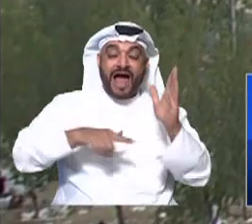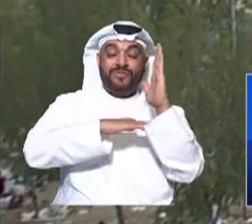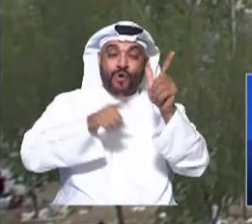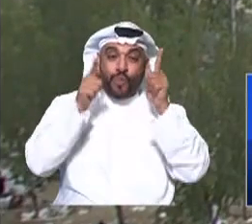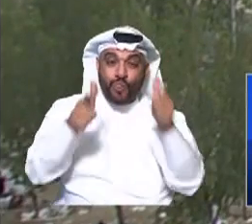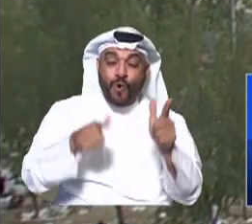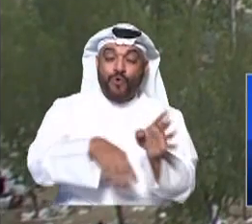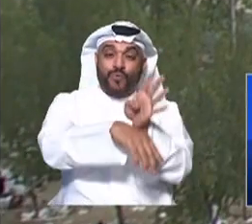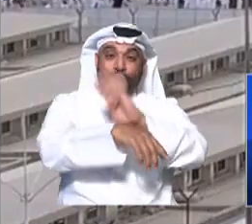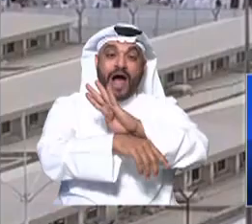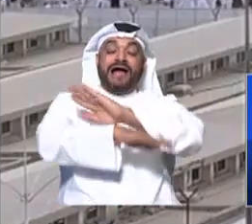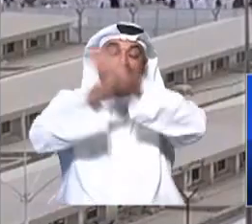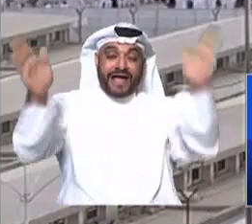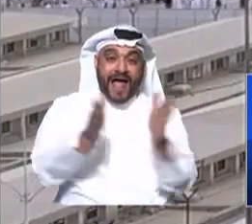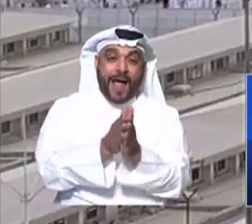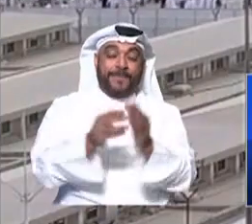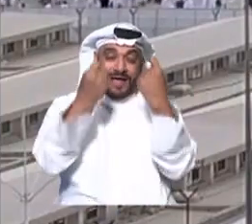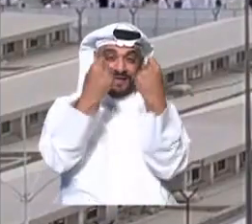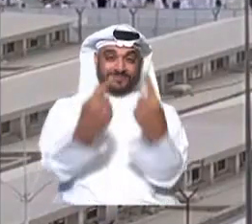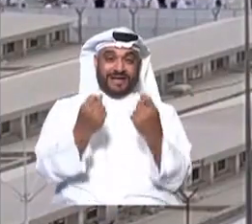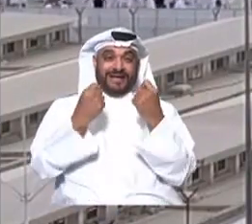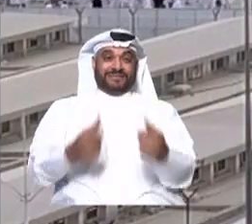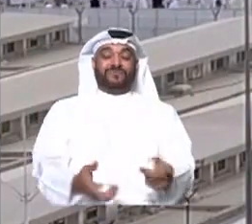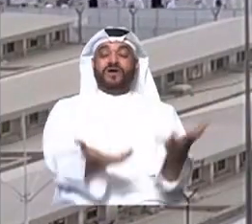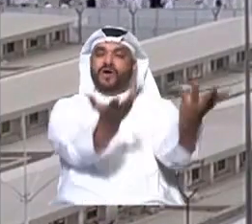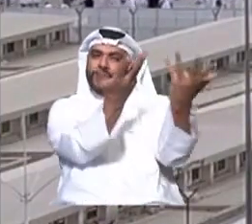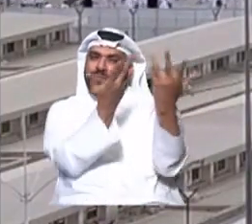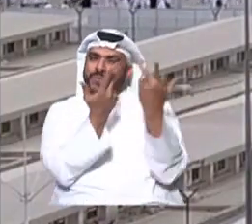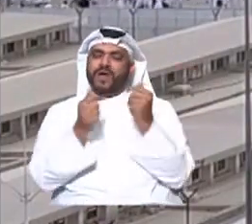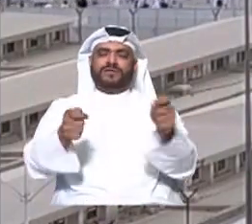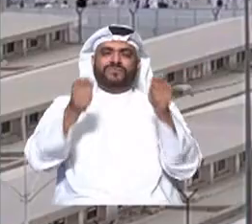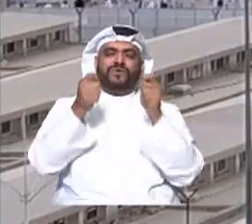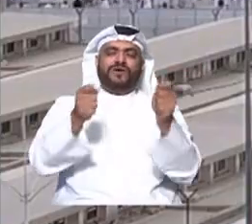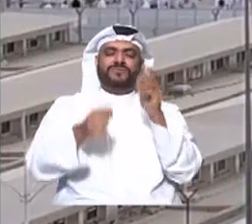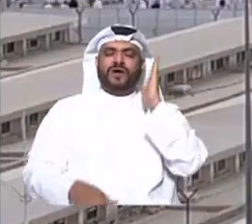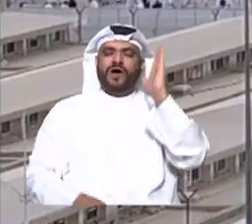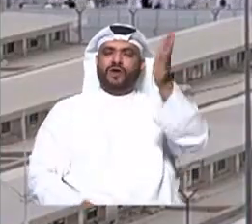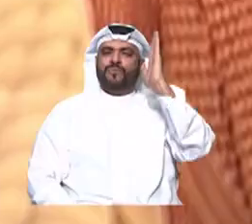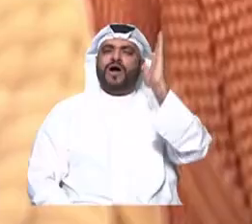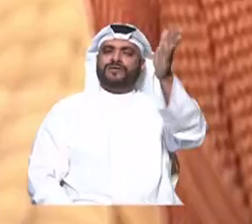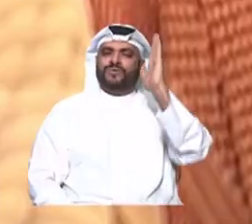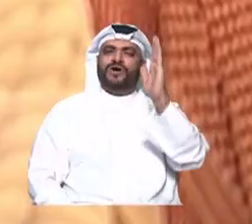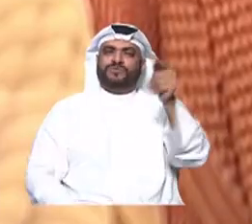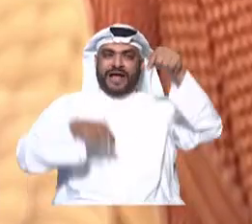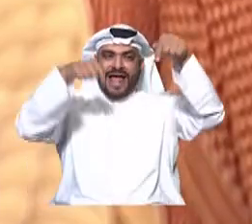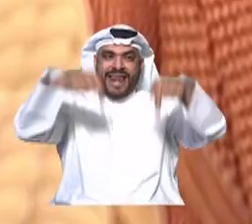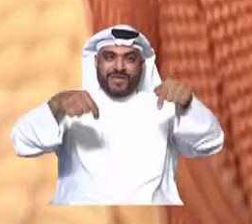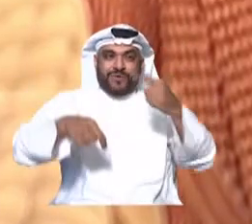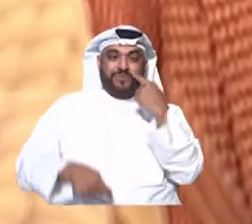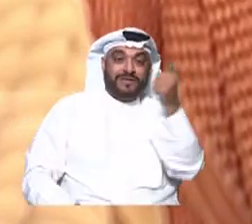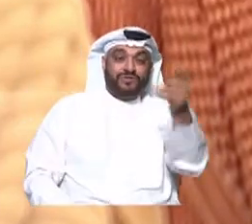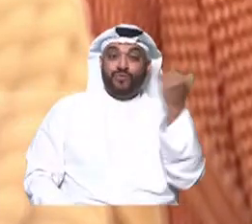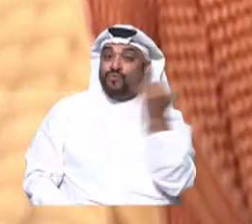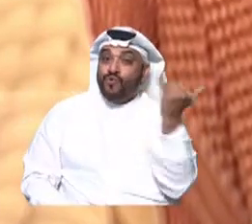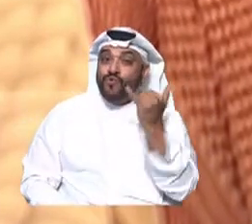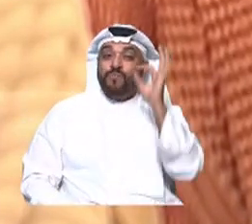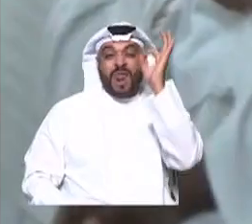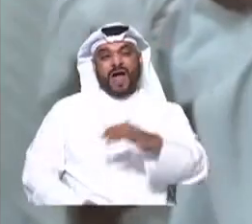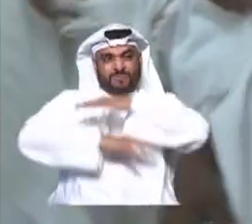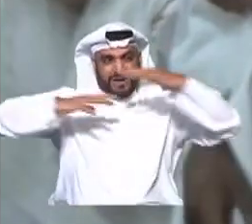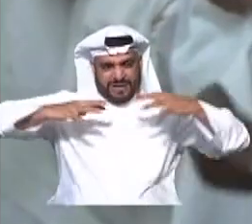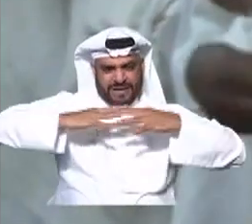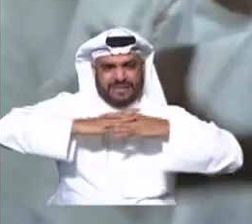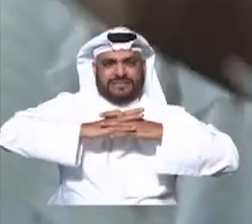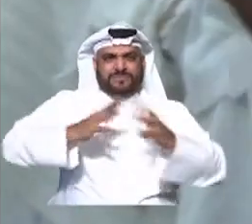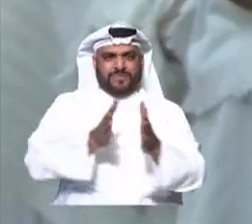جمعا وقصرا على صعيد عرفات، واستمع الحجاج إلى خطبة عرفة التي ركزت هذا العام على أهمية نبذ الفرقة والتنافر